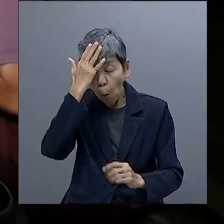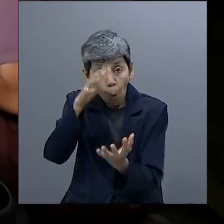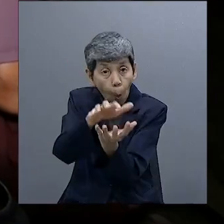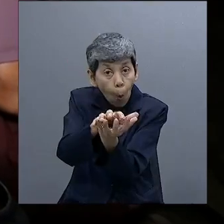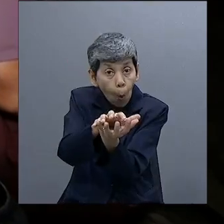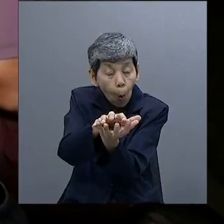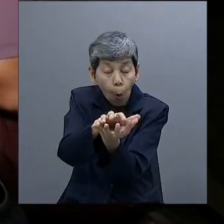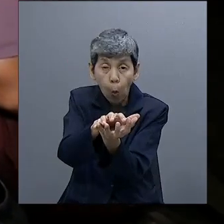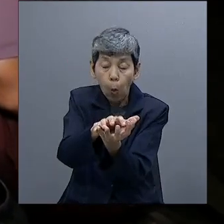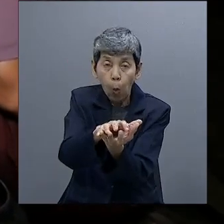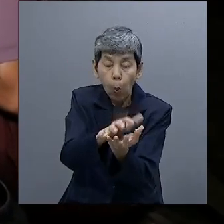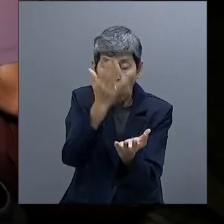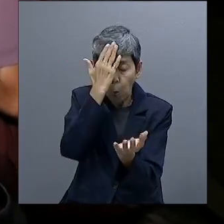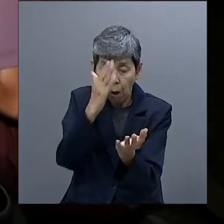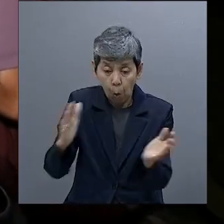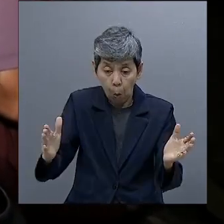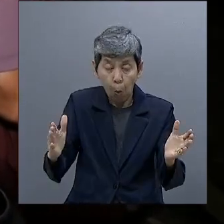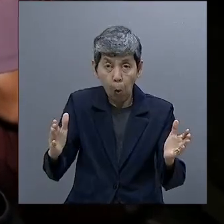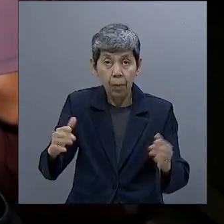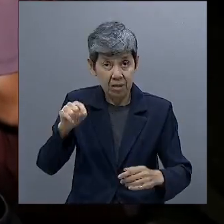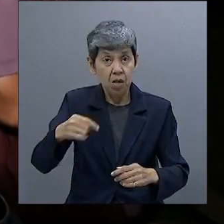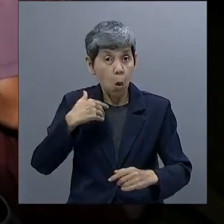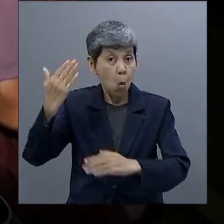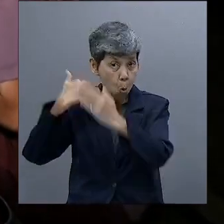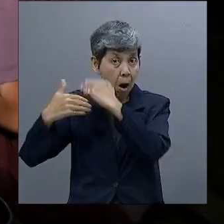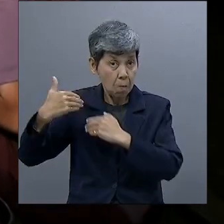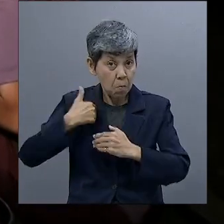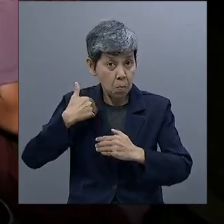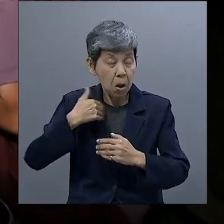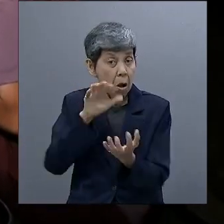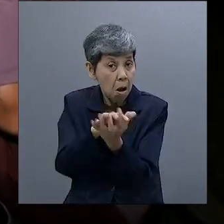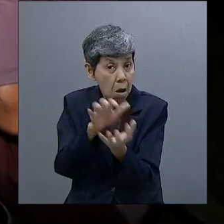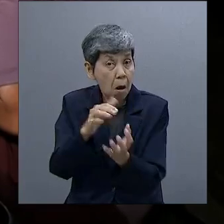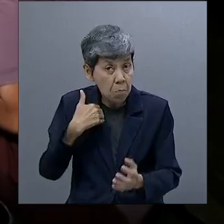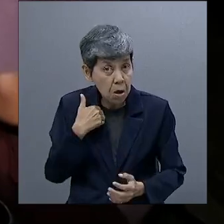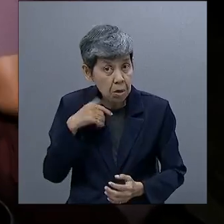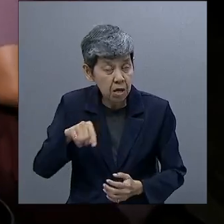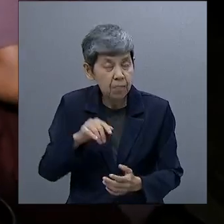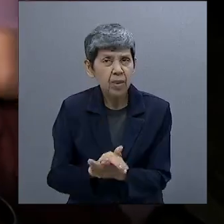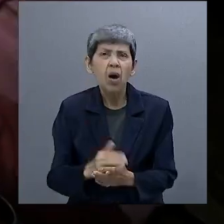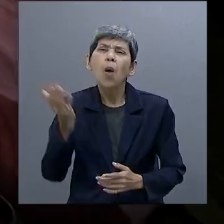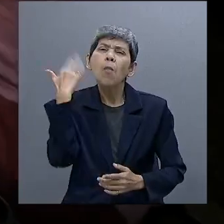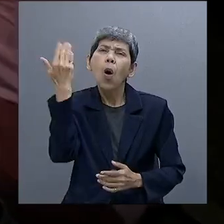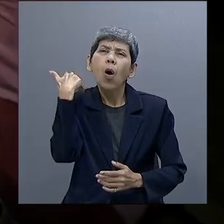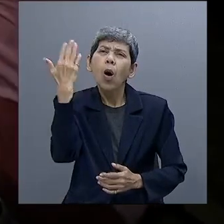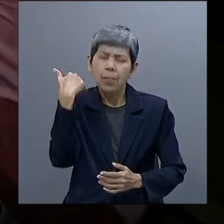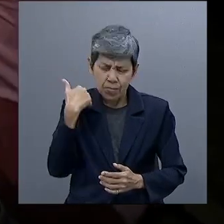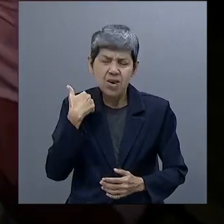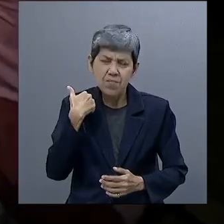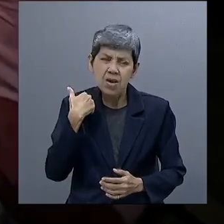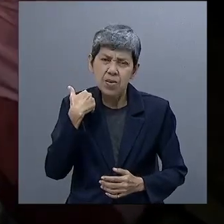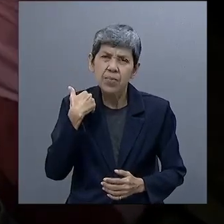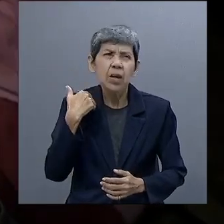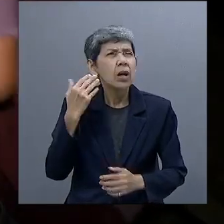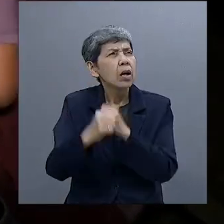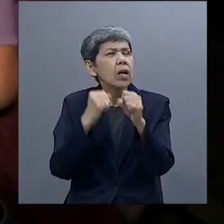ครับครับ เห็นว่าที่นี่มีประวัติด้วยประวัติกับจระเข้นี่ยังไงบ้างครับ ก็มีเมื่อ